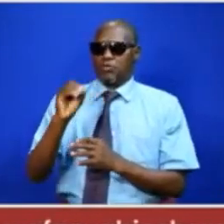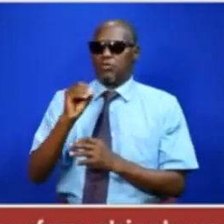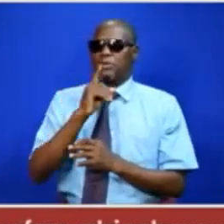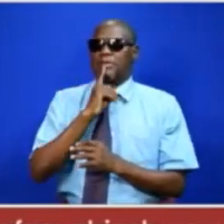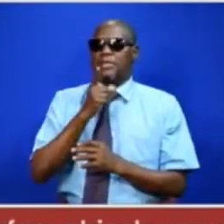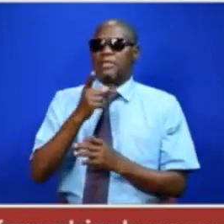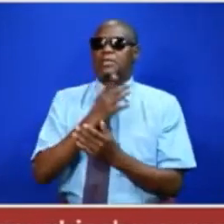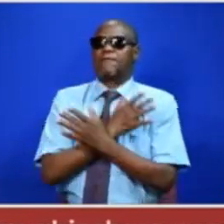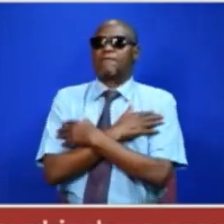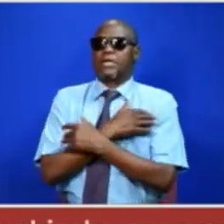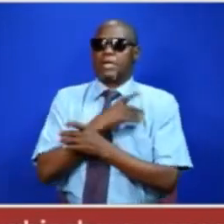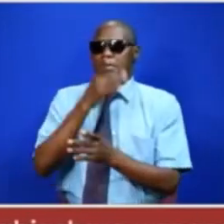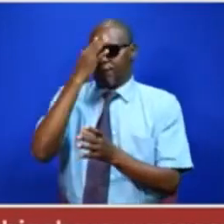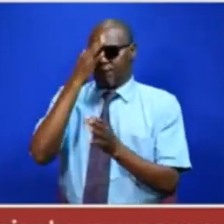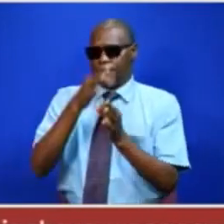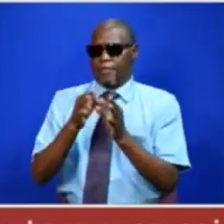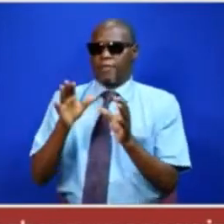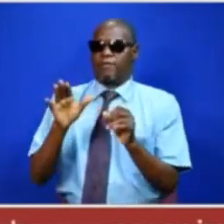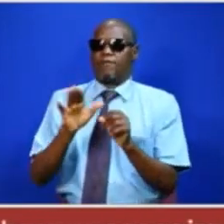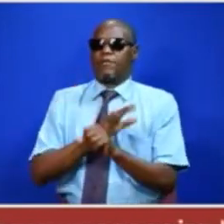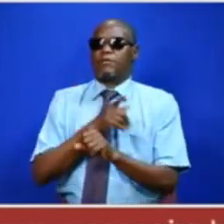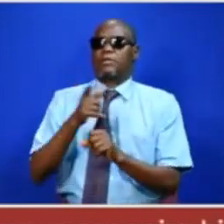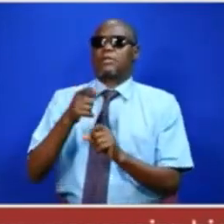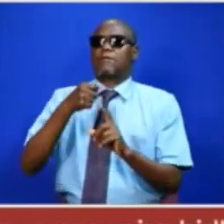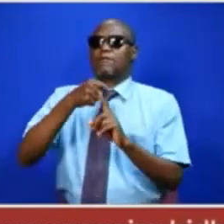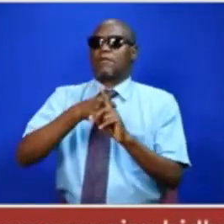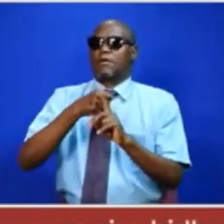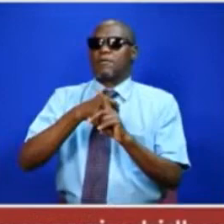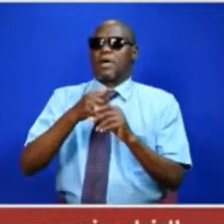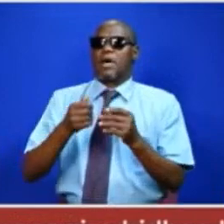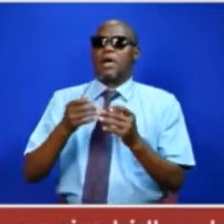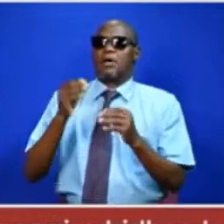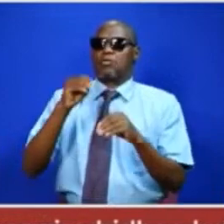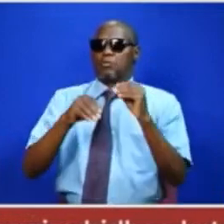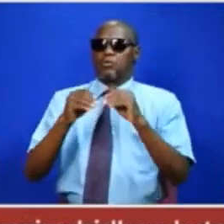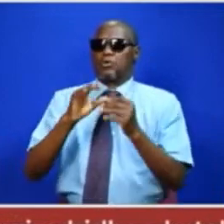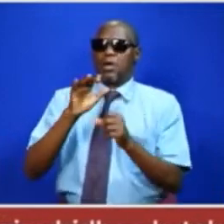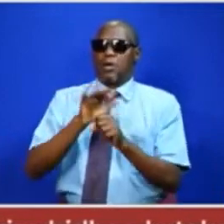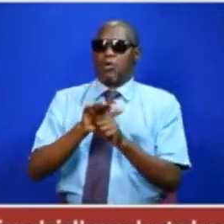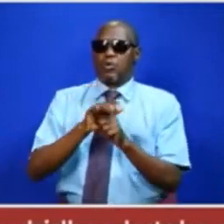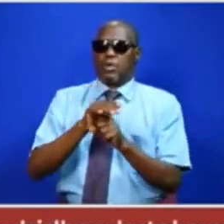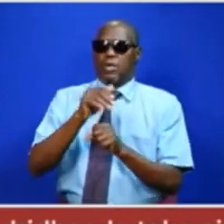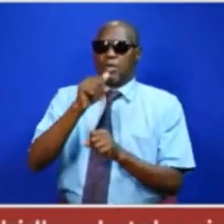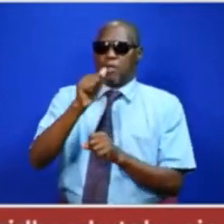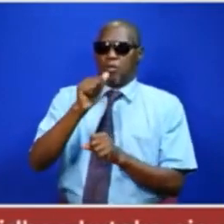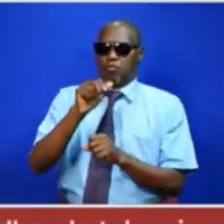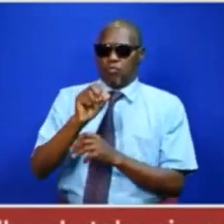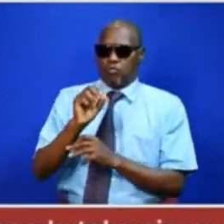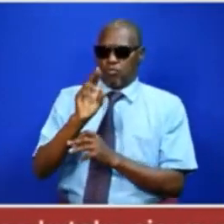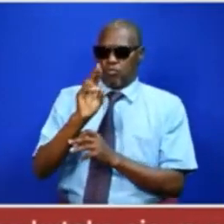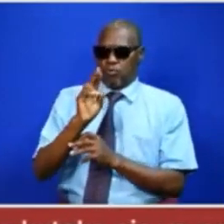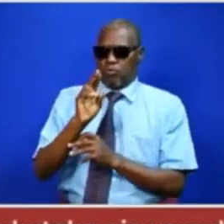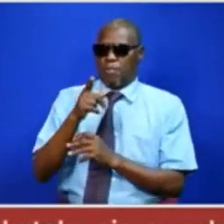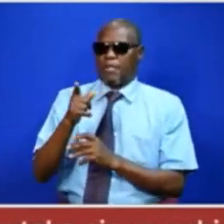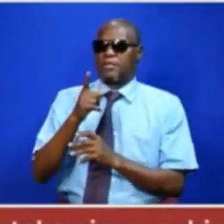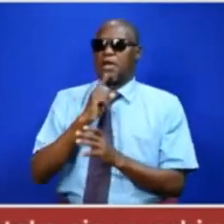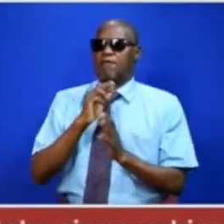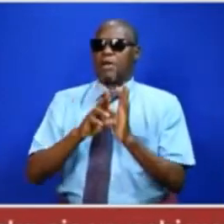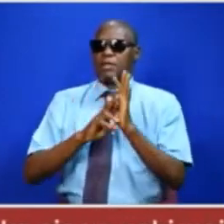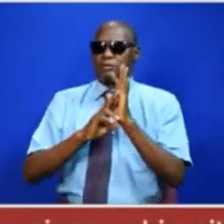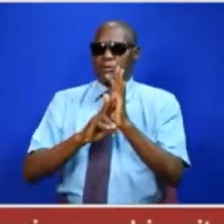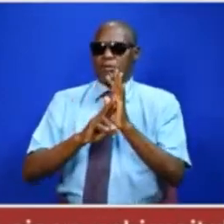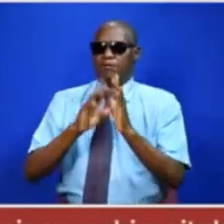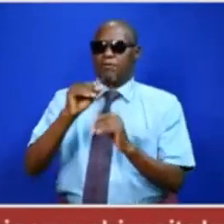na mgombea aliyehitimu sana kwa wenyekiti wa AU. Vilevile amesisitiza umuhimu wa kuwa na mwakilishi kutoka